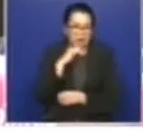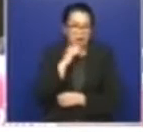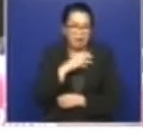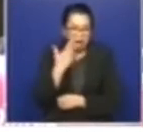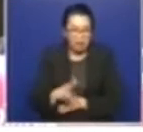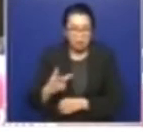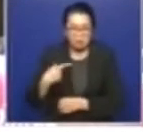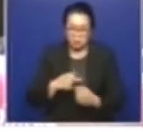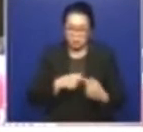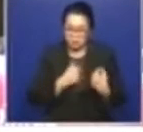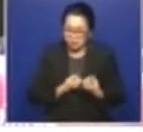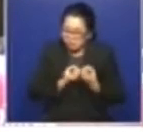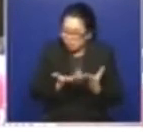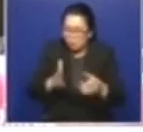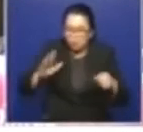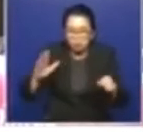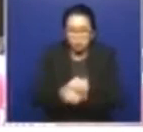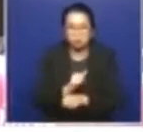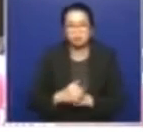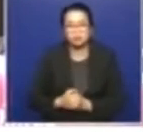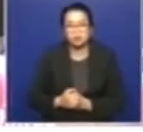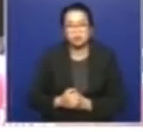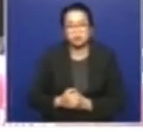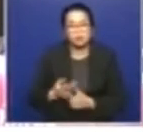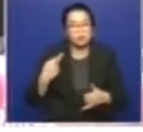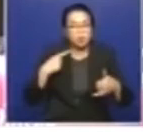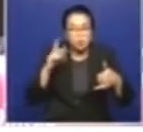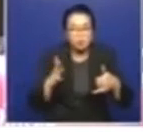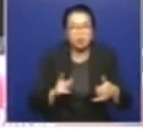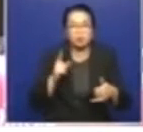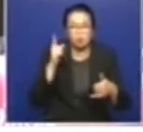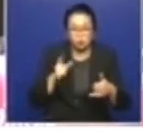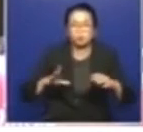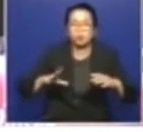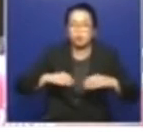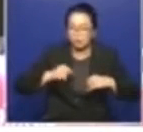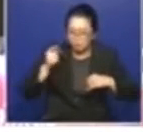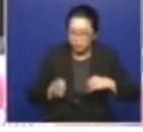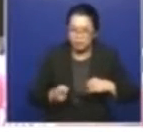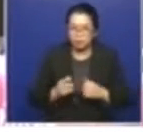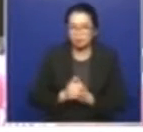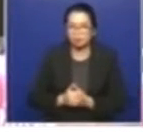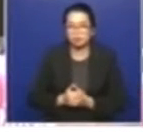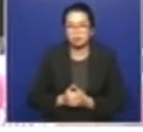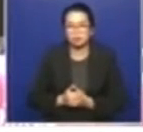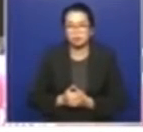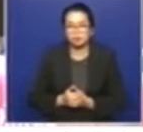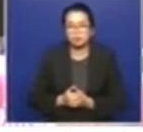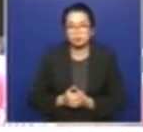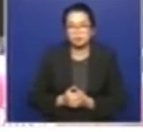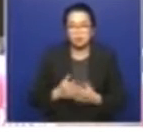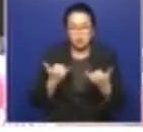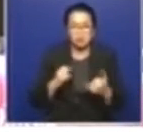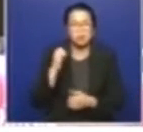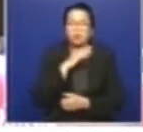ตัวแล้วมือมันไม่ถึงต้องยอมรับเหมือนฮิตเลอร์พูดอ่ะคนขยันก็มีหลายแ